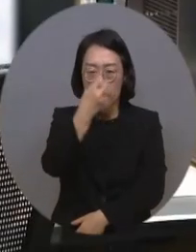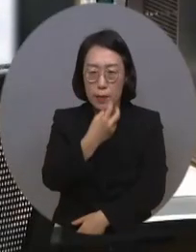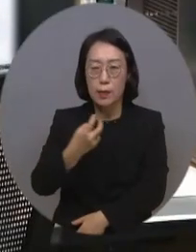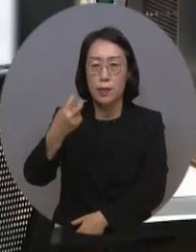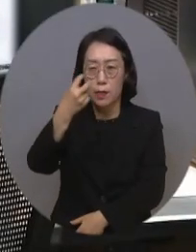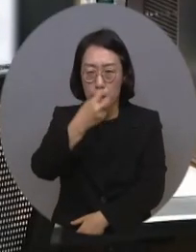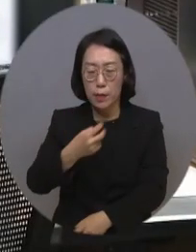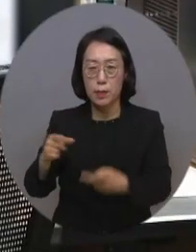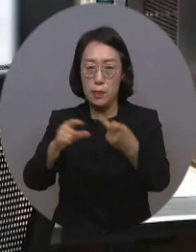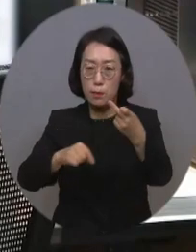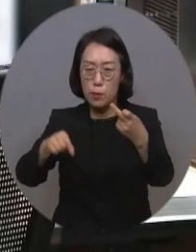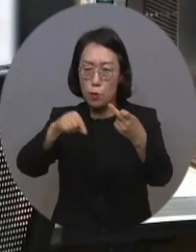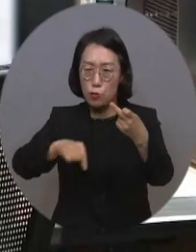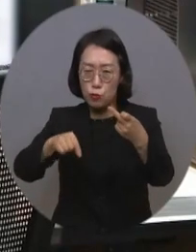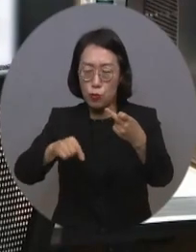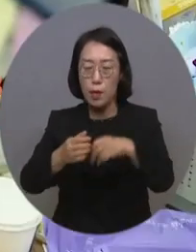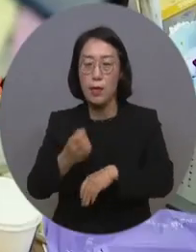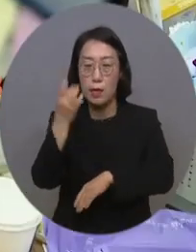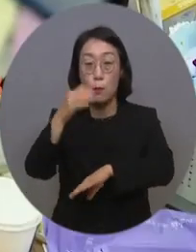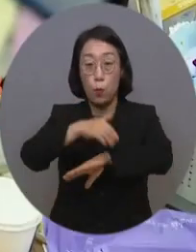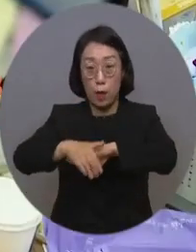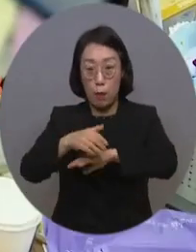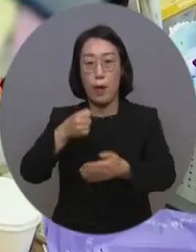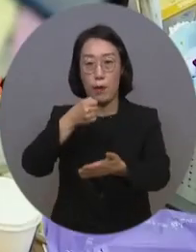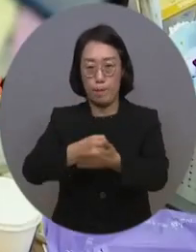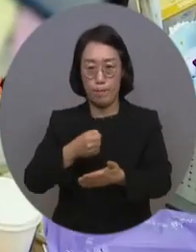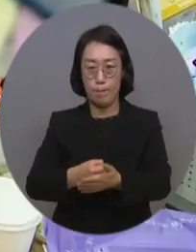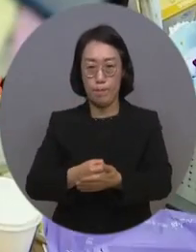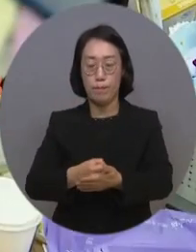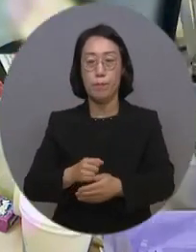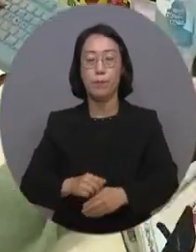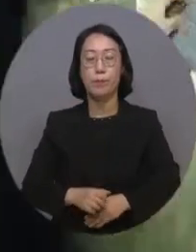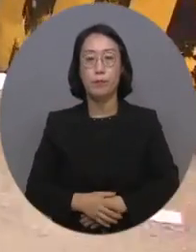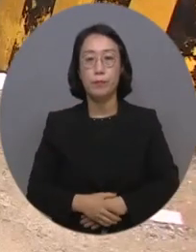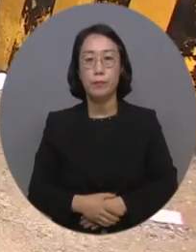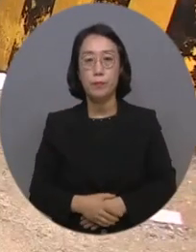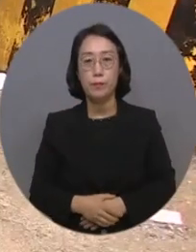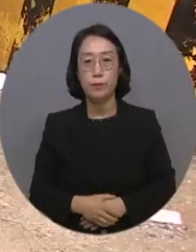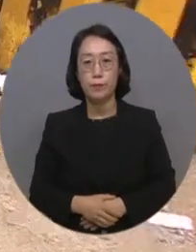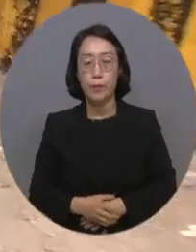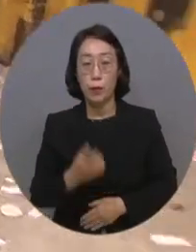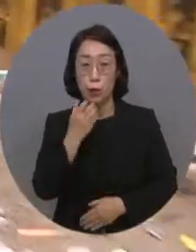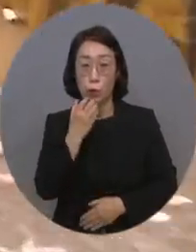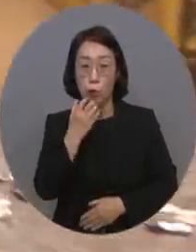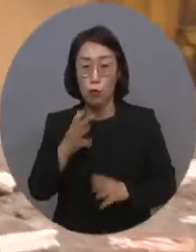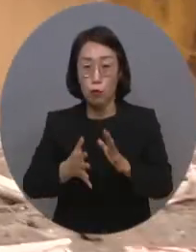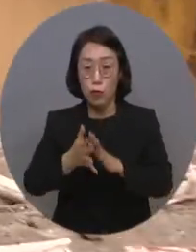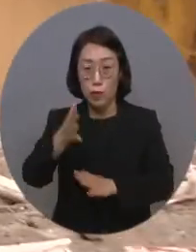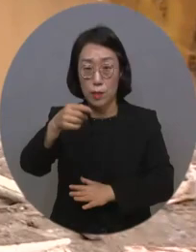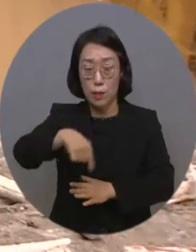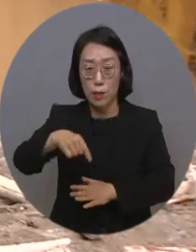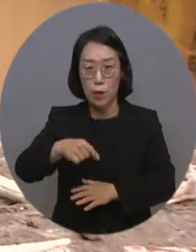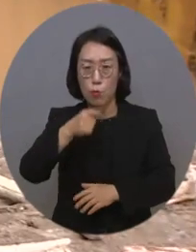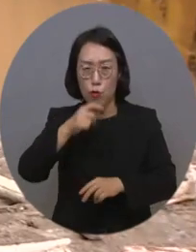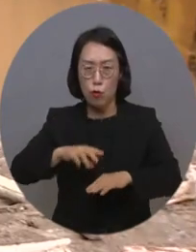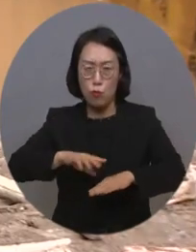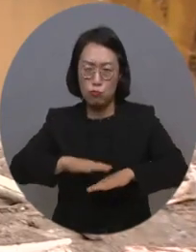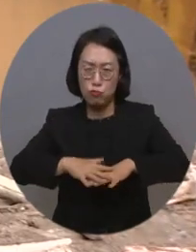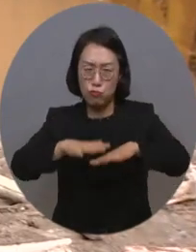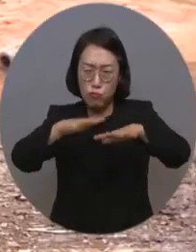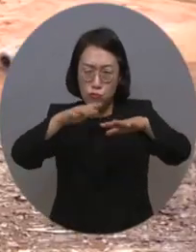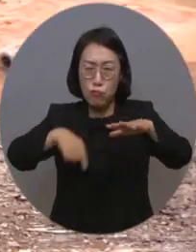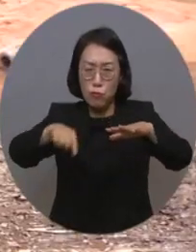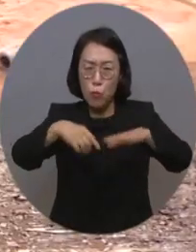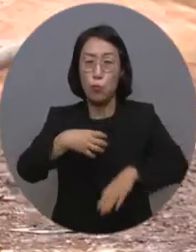거쳐 12월 중 기본계획을 확정할 예정입니다. 서울시는 폭우 때 침수 가능성이 큰 반지하